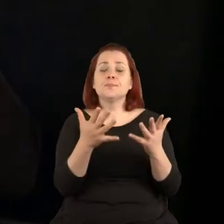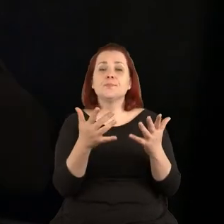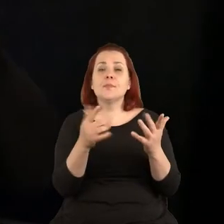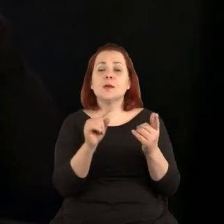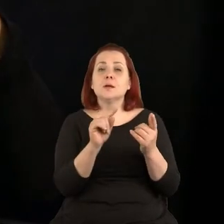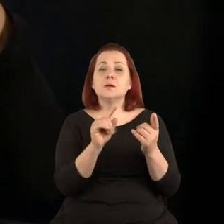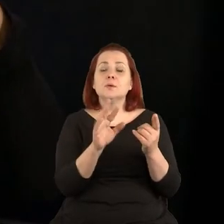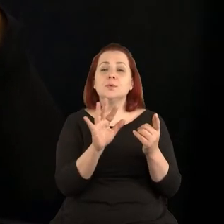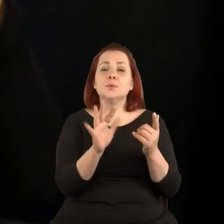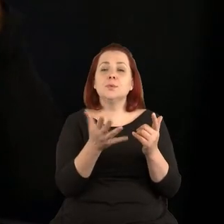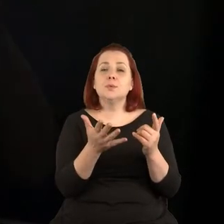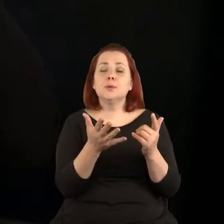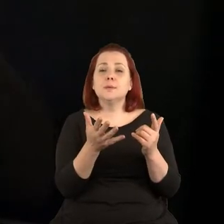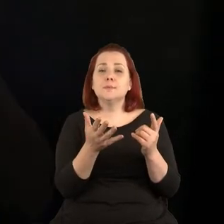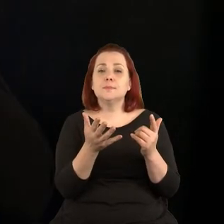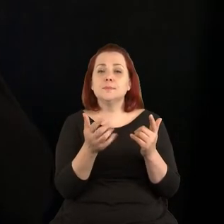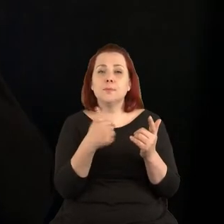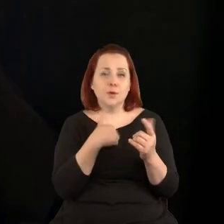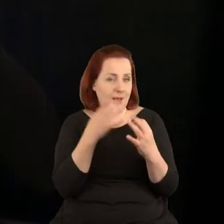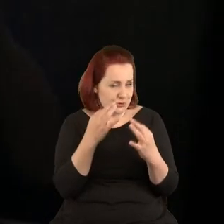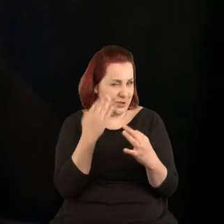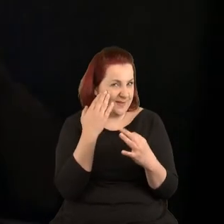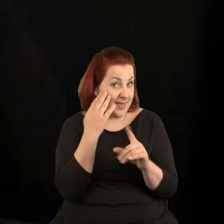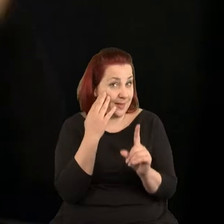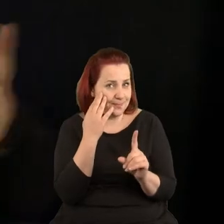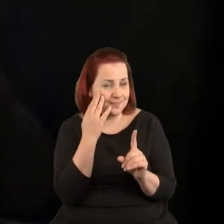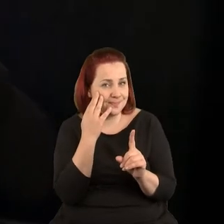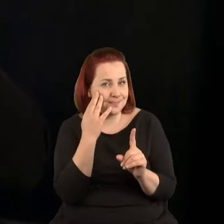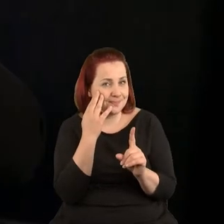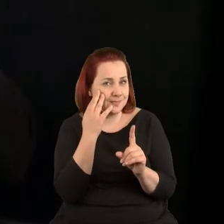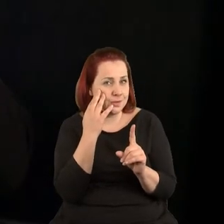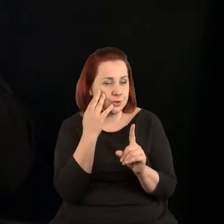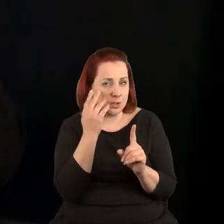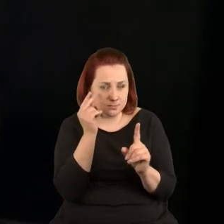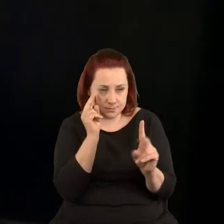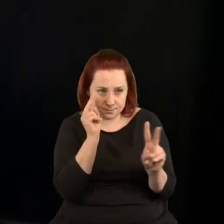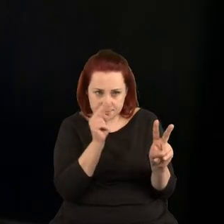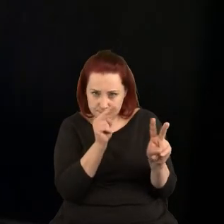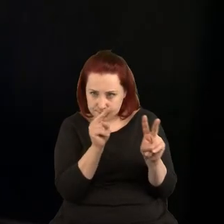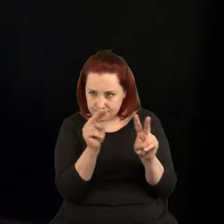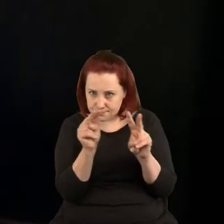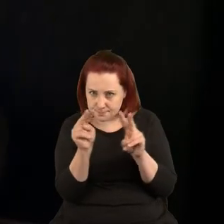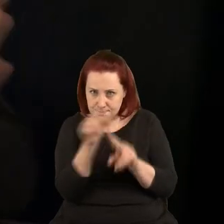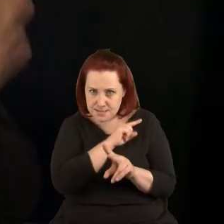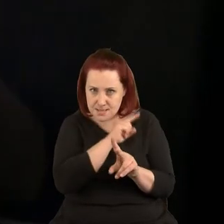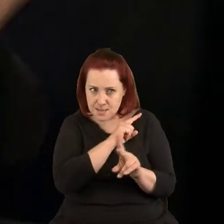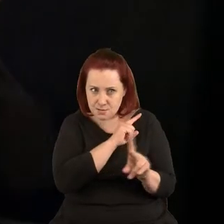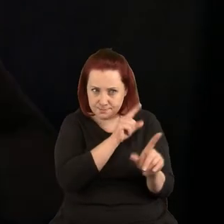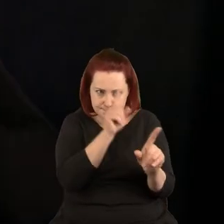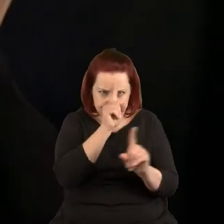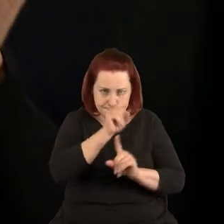tego, bo ja już dzisiaj wiem, że no, uważność w stosunku do każdego człowieka jest